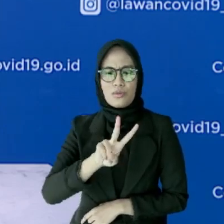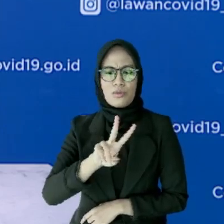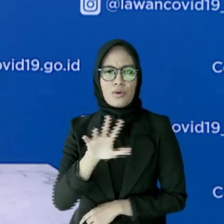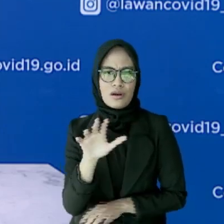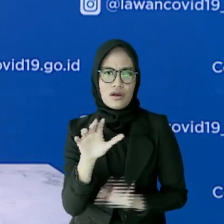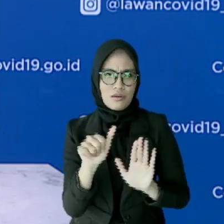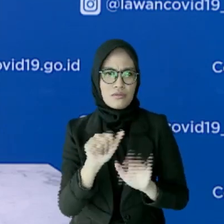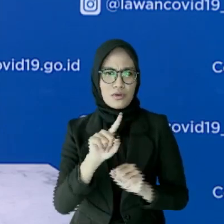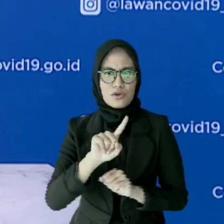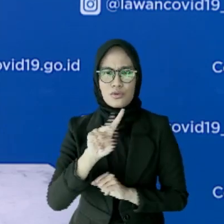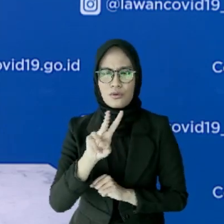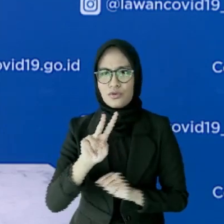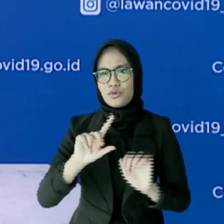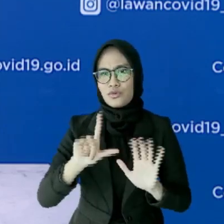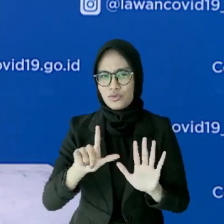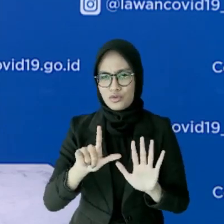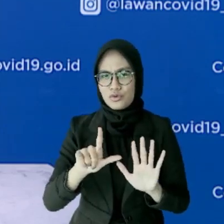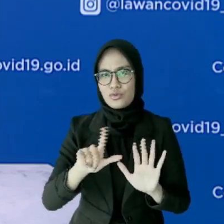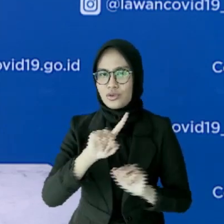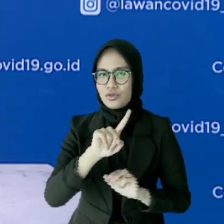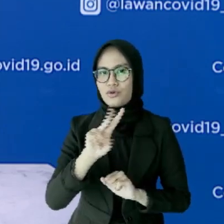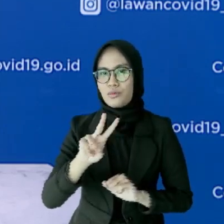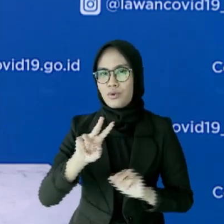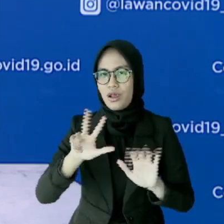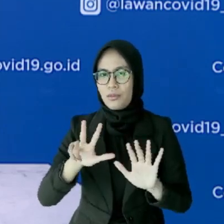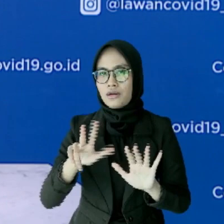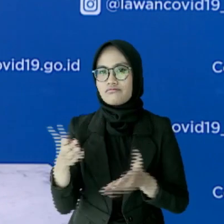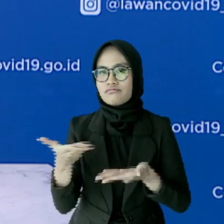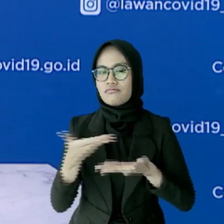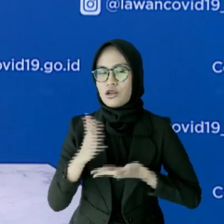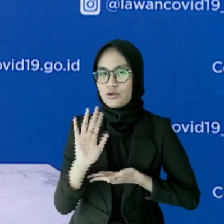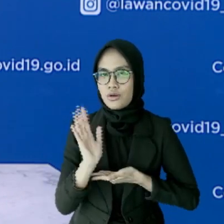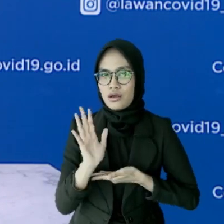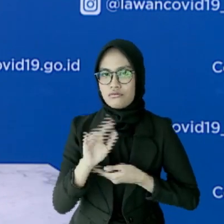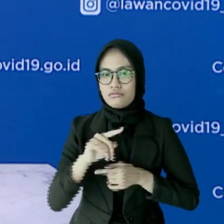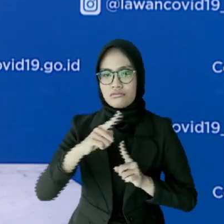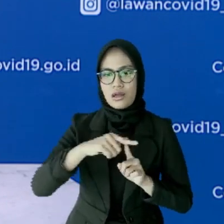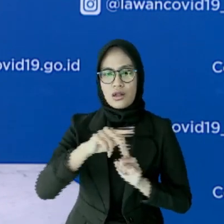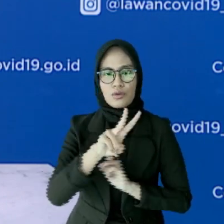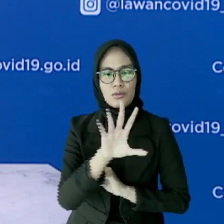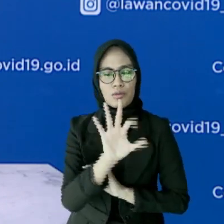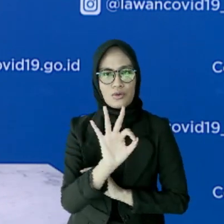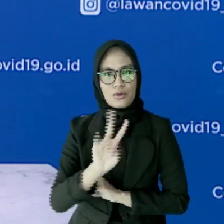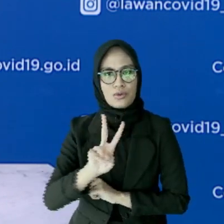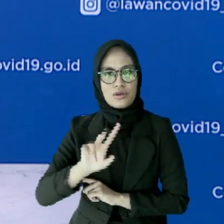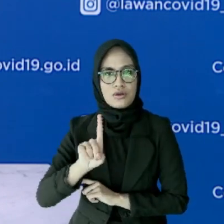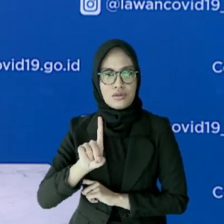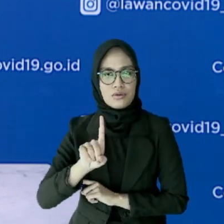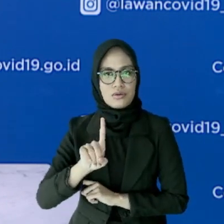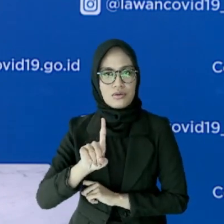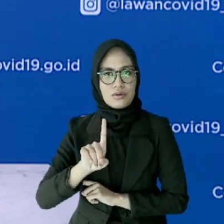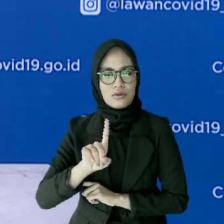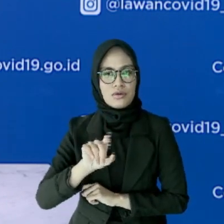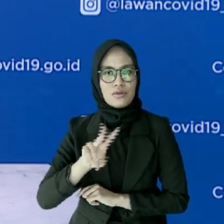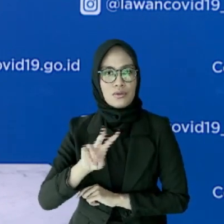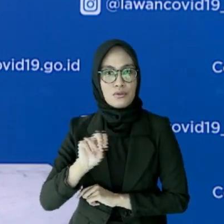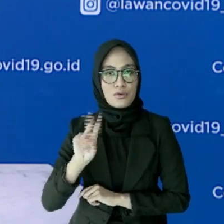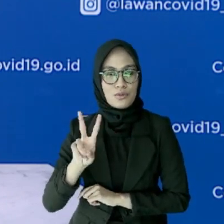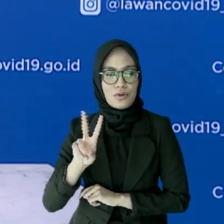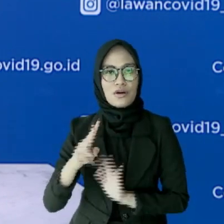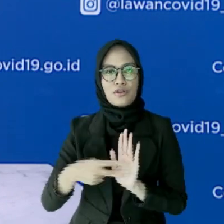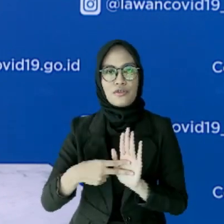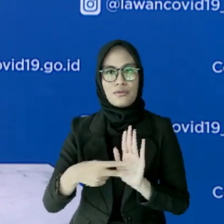126-127 dan 128 pada tanggal 20 21 dan 22